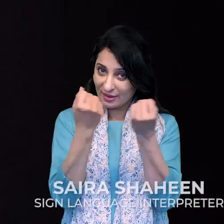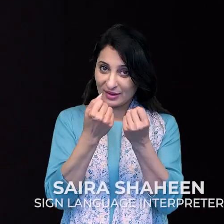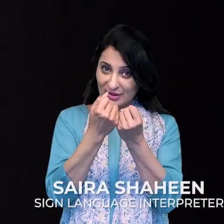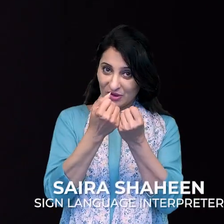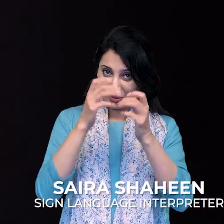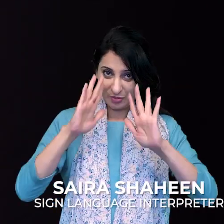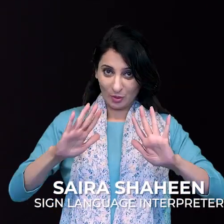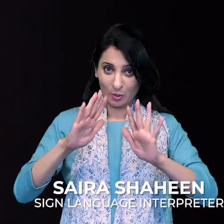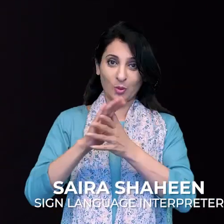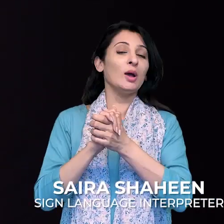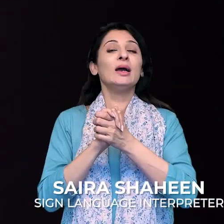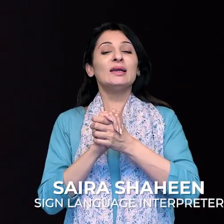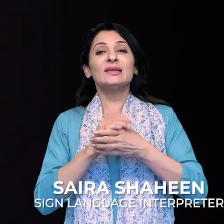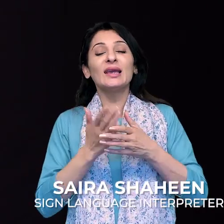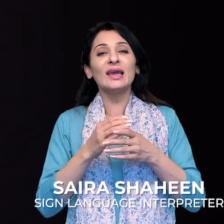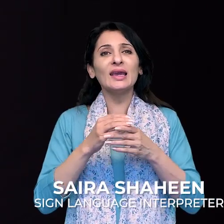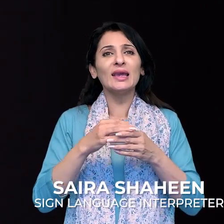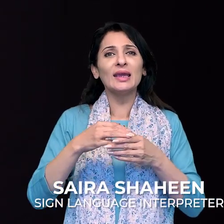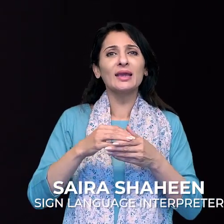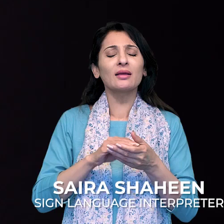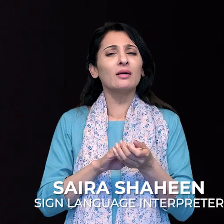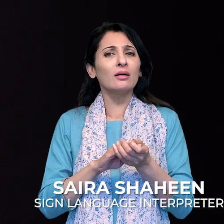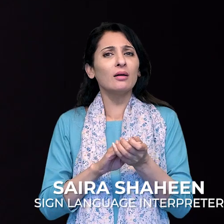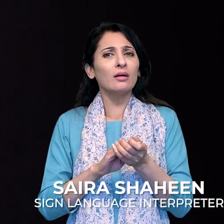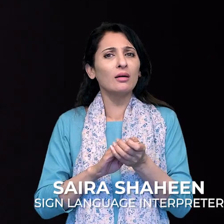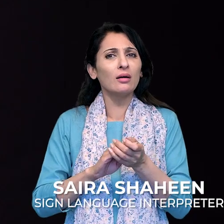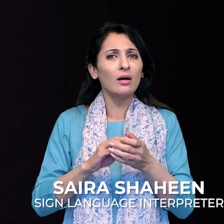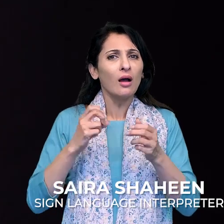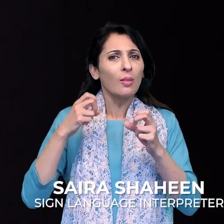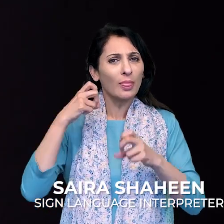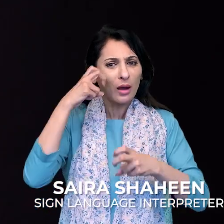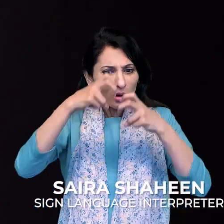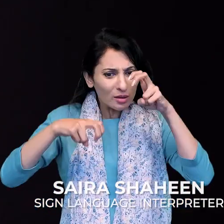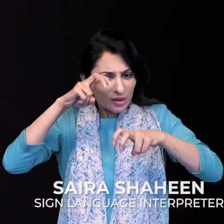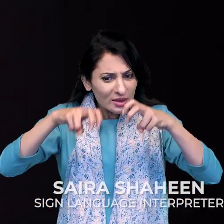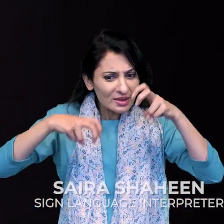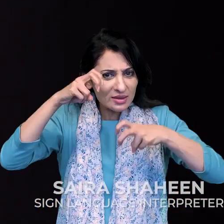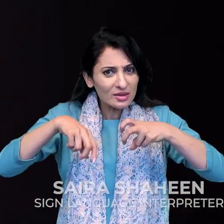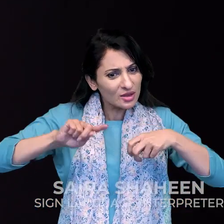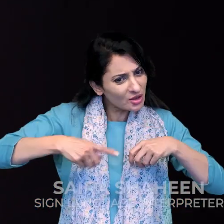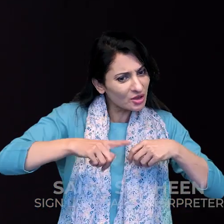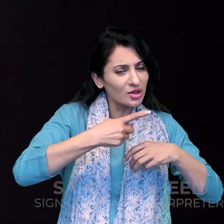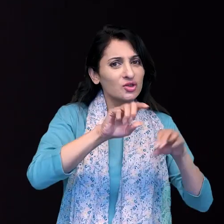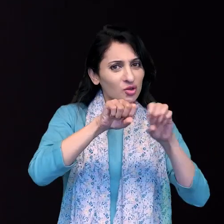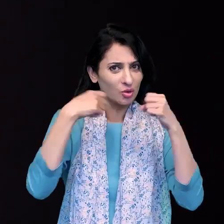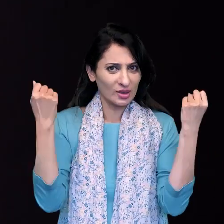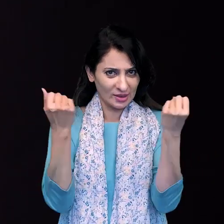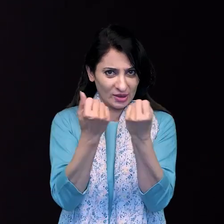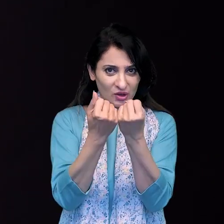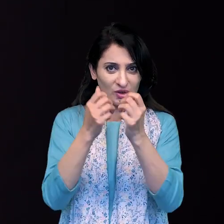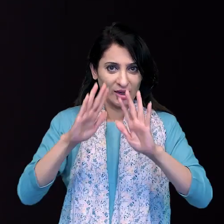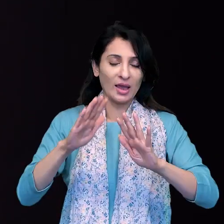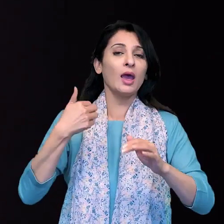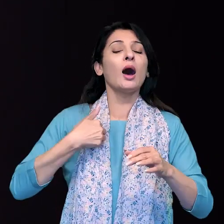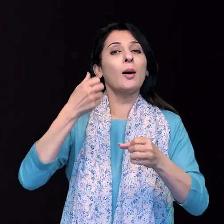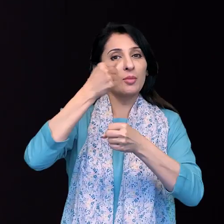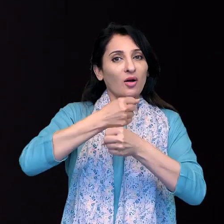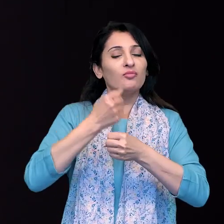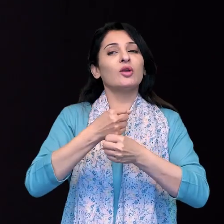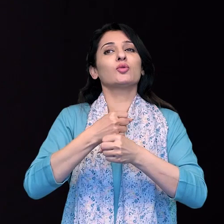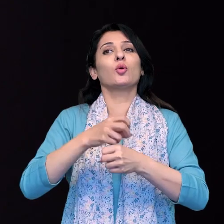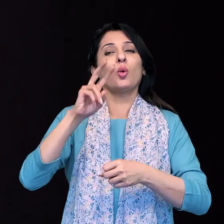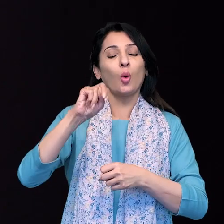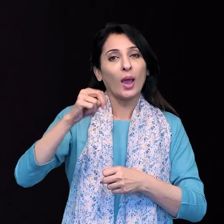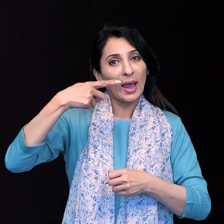एक मार्केट रिसर्च ऑर्गेनाइजेशन है। हम इदारों को, कंपनीज को, गवर्नमेंट्स को, एनजीओस को हेल्प करते हैं टू